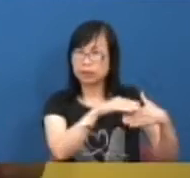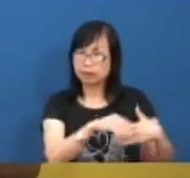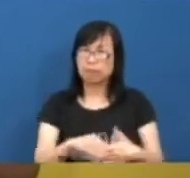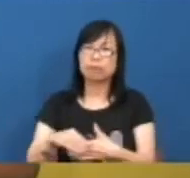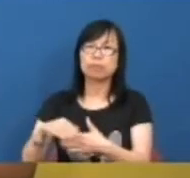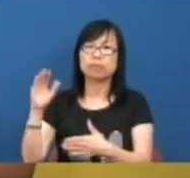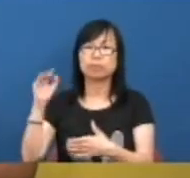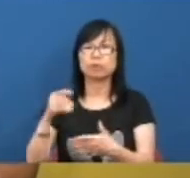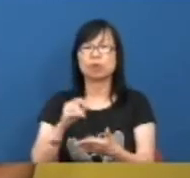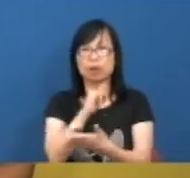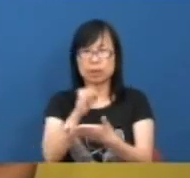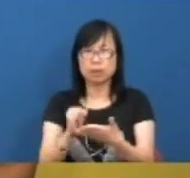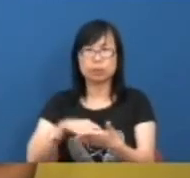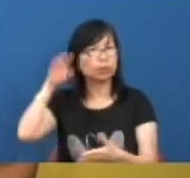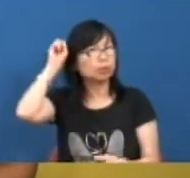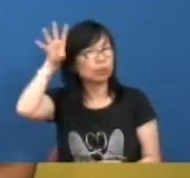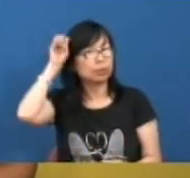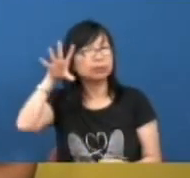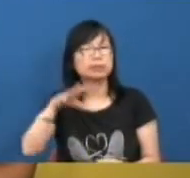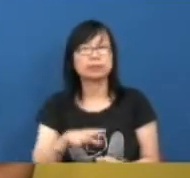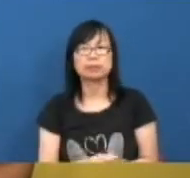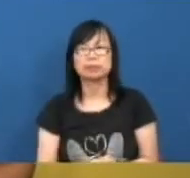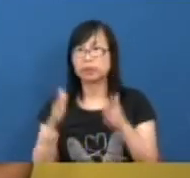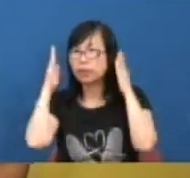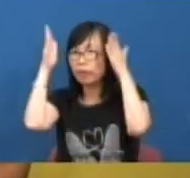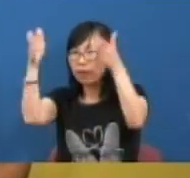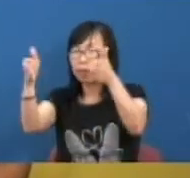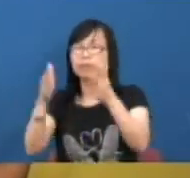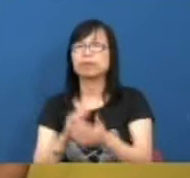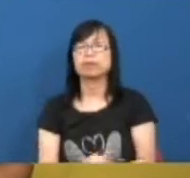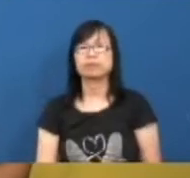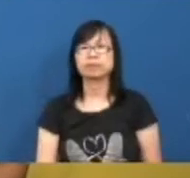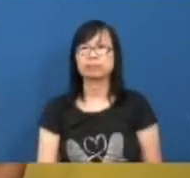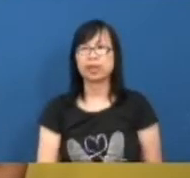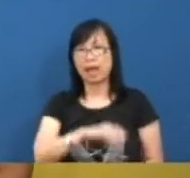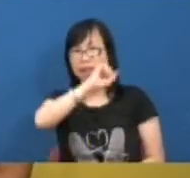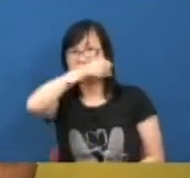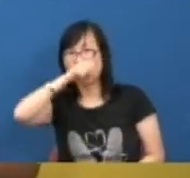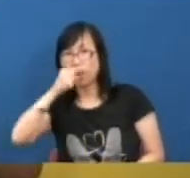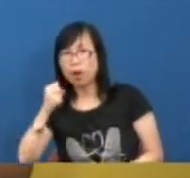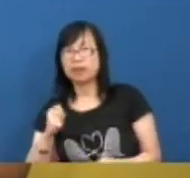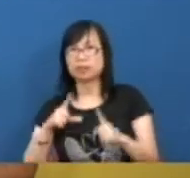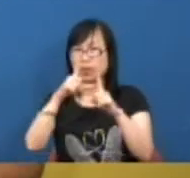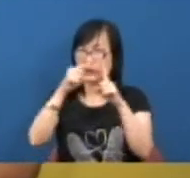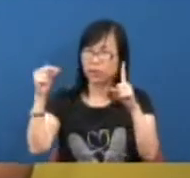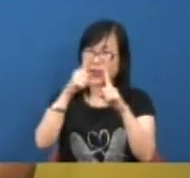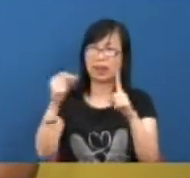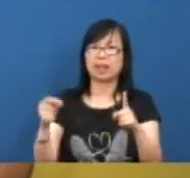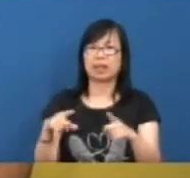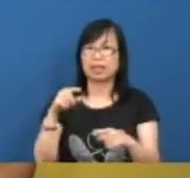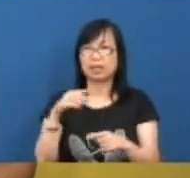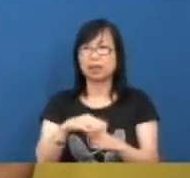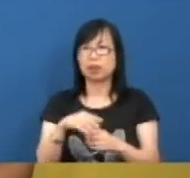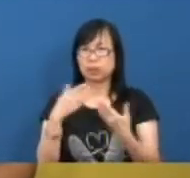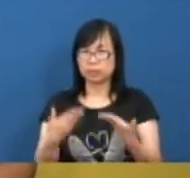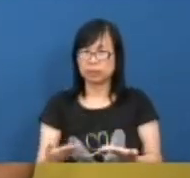帶動到那個藝術那個創意的那個方向。 是 的，是的。台灣之旅就講到這裡，其實